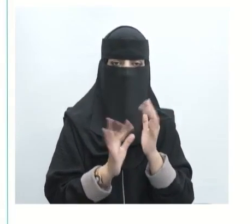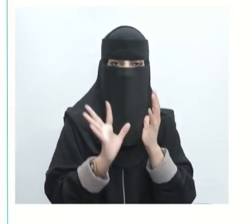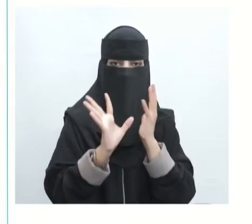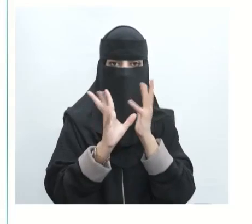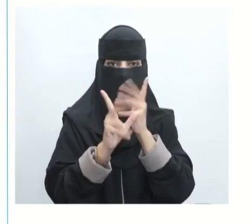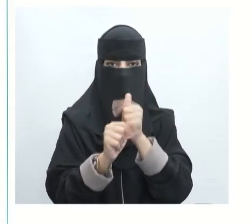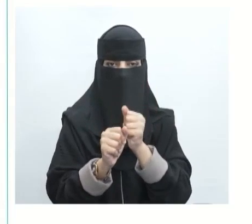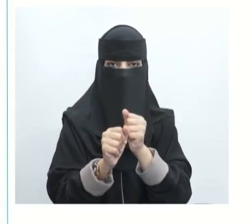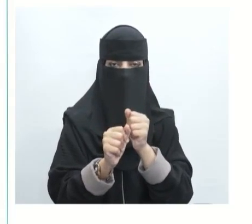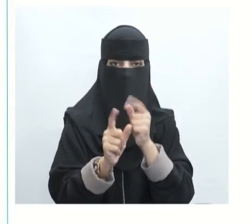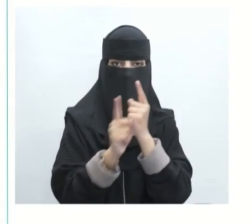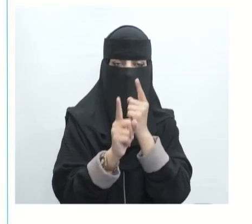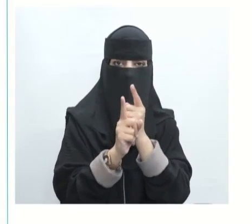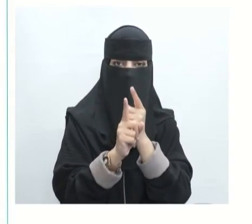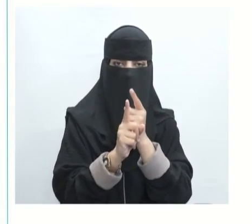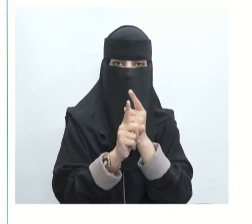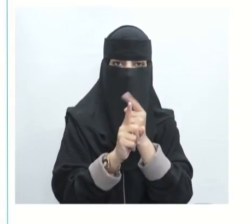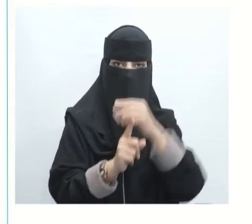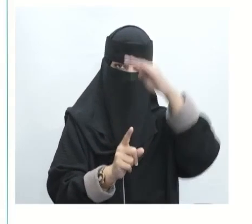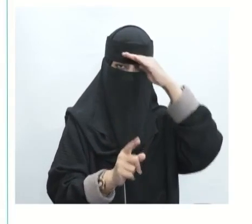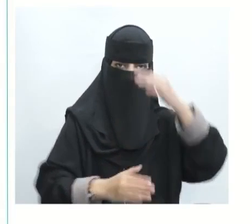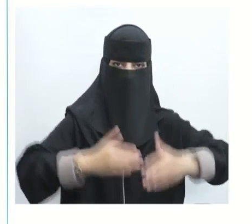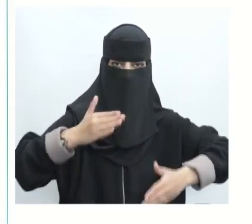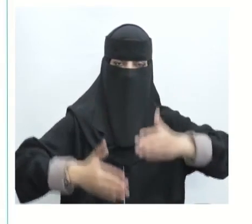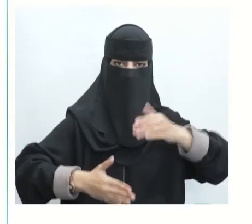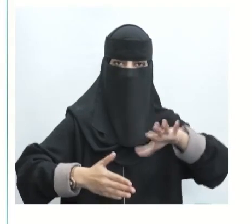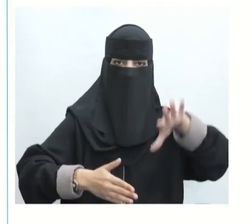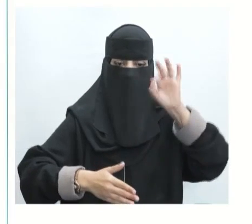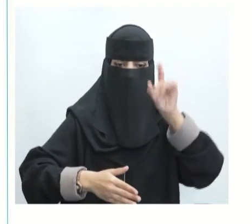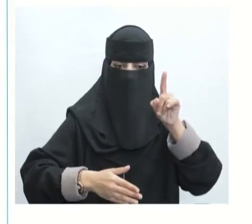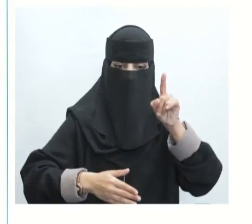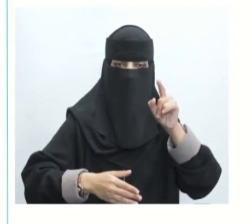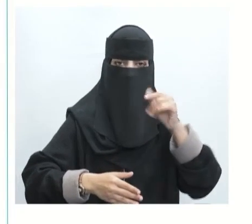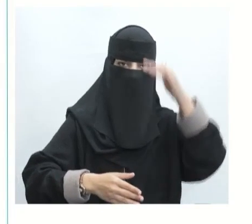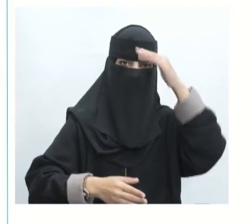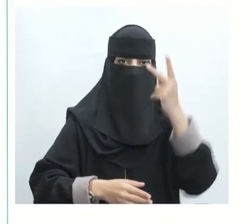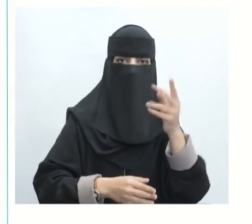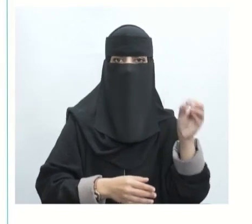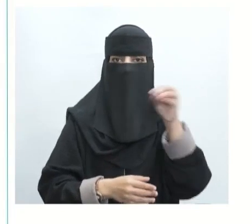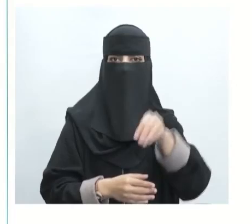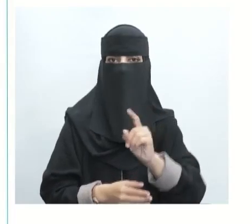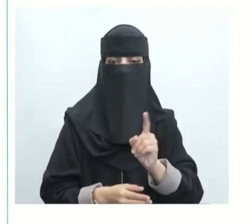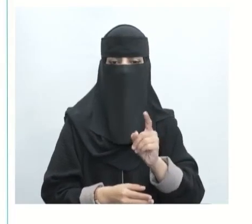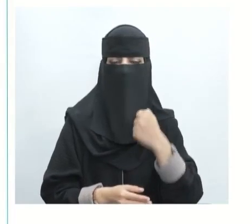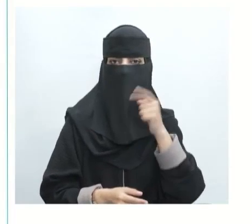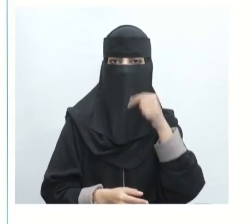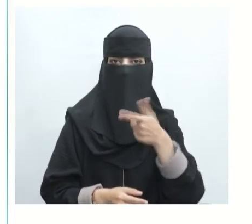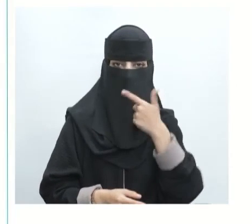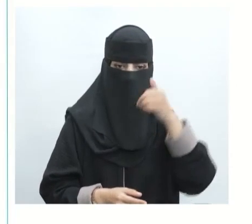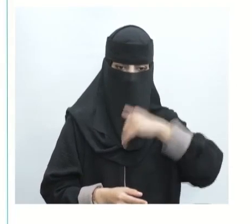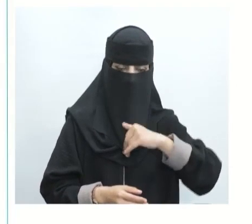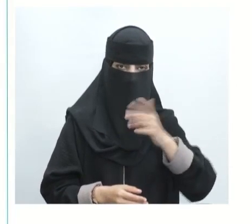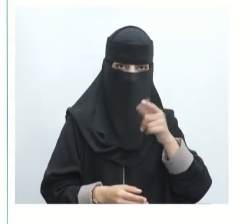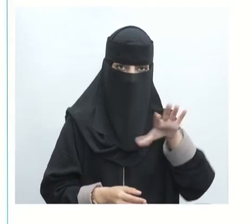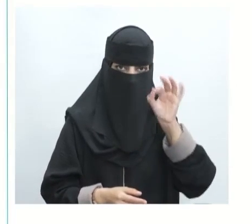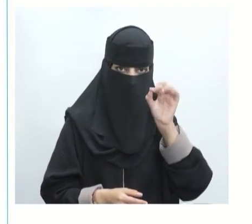إلا جندياً. أنا أريد المستثنى منه وأداة الاستثناء